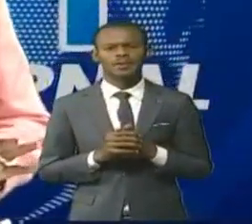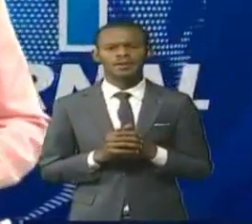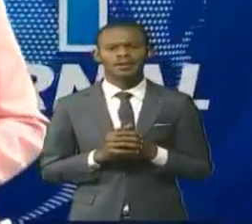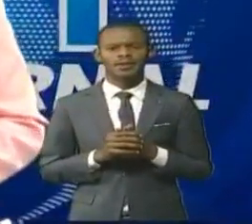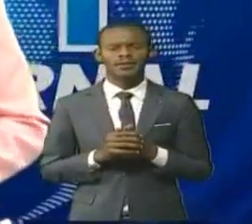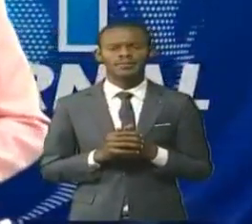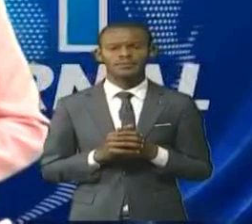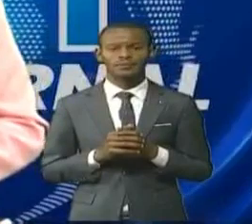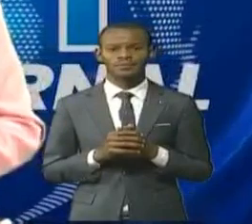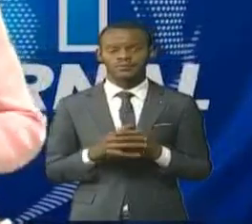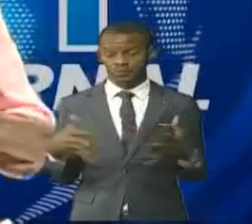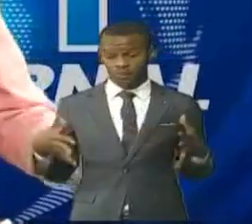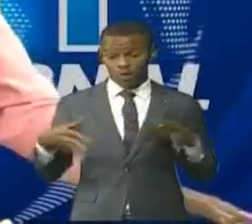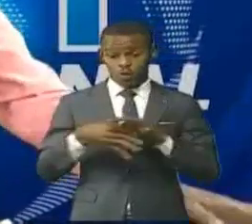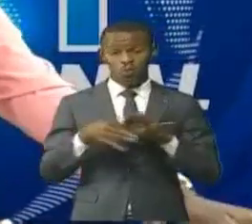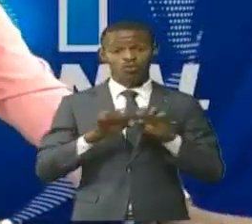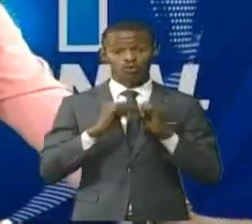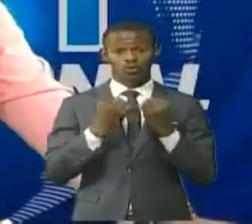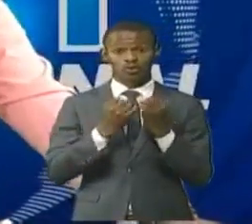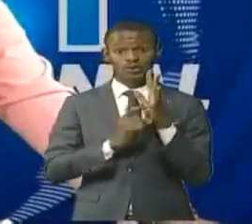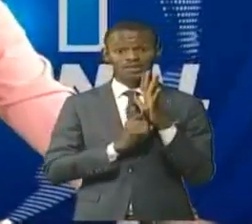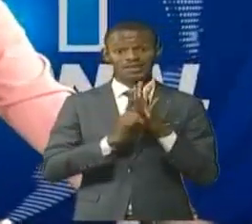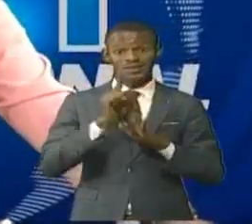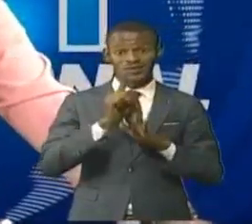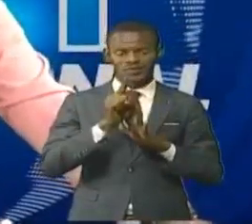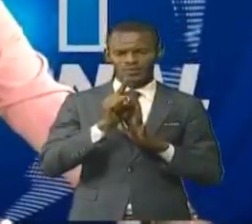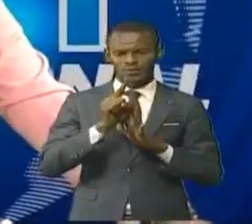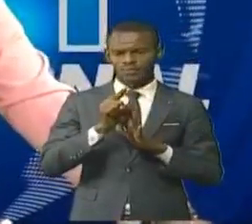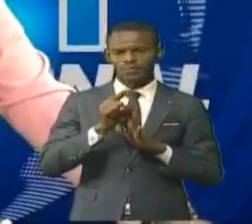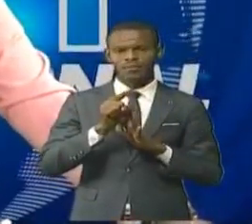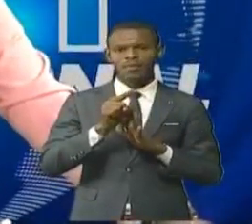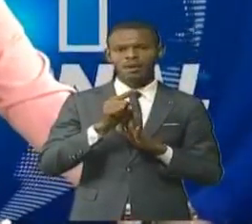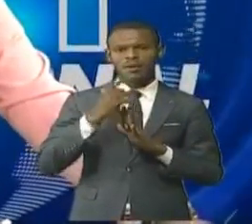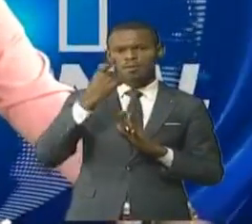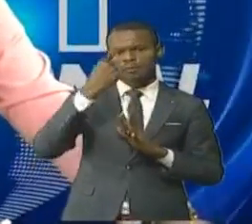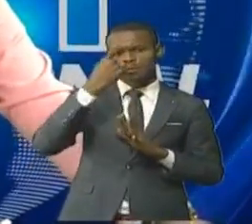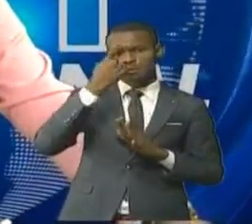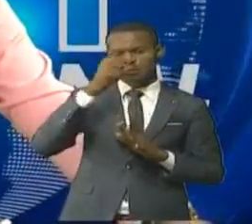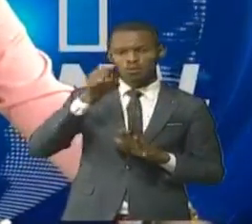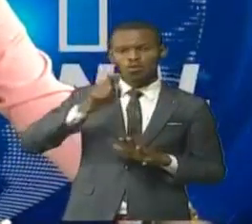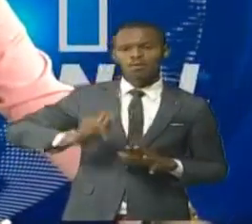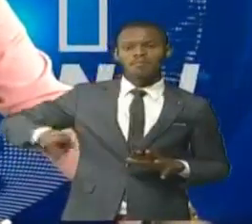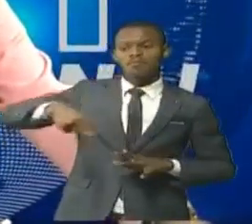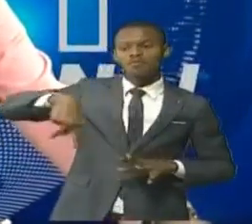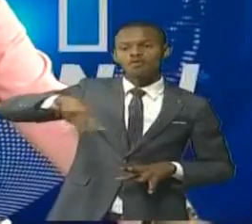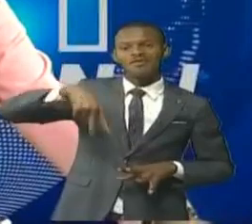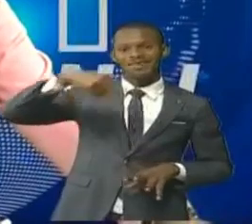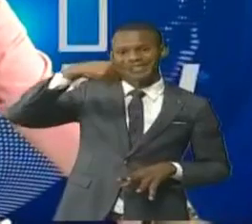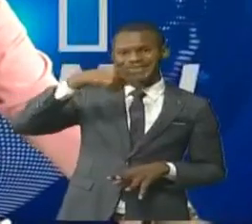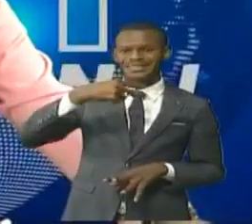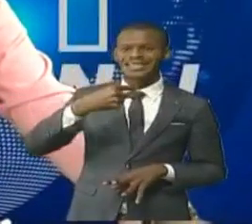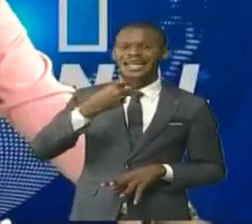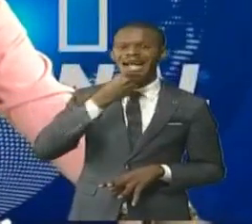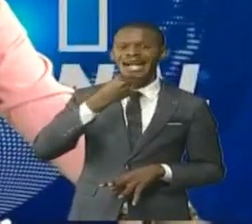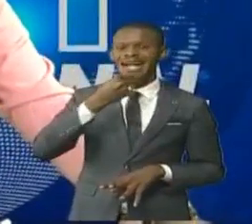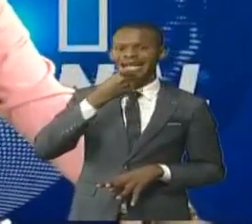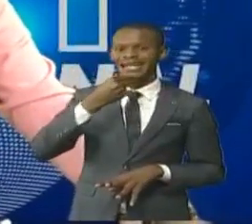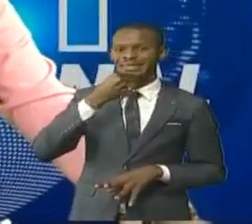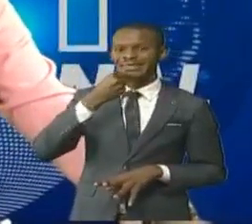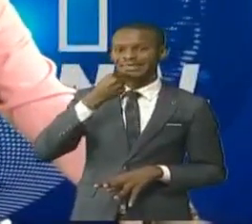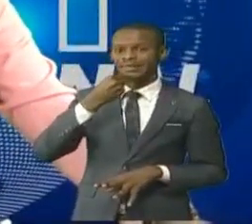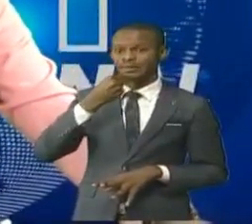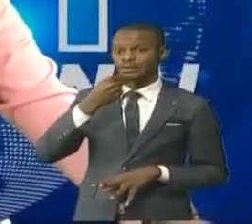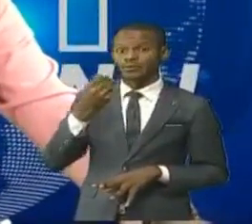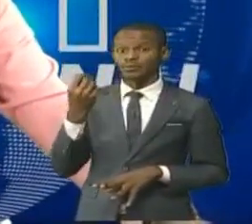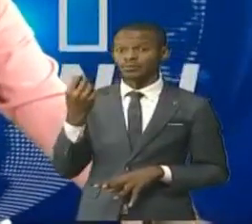Cohésion sociale et développement de l'espace kassaïen, c'est toute la préoccupation exprimée par les personnalités dignitaires de